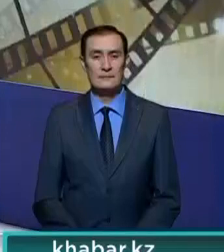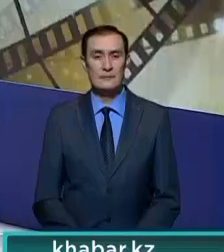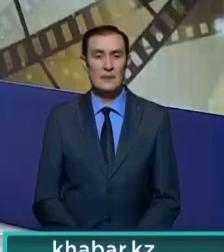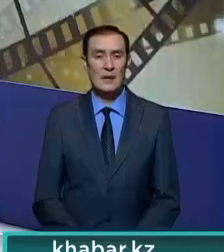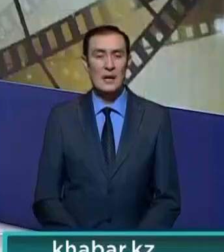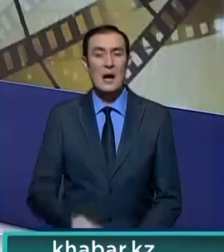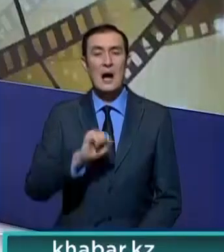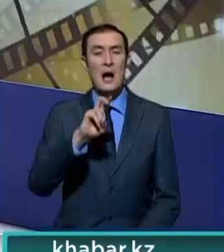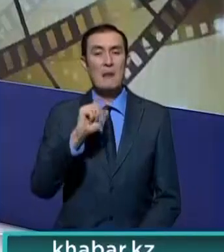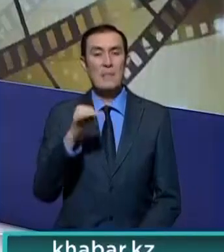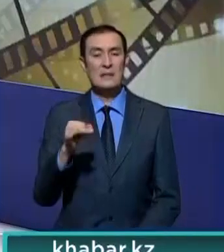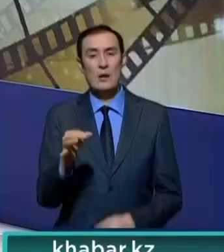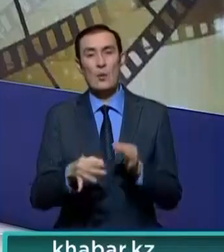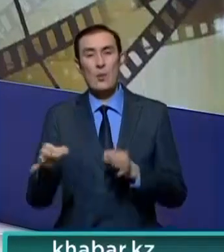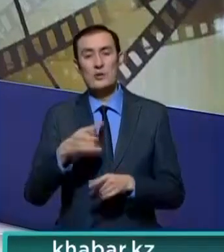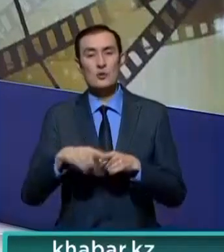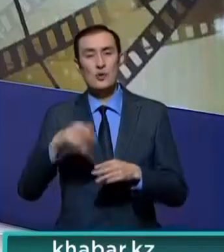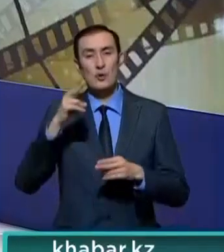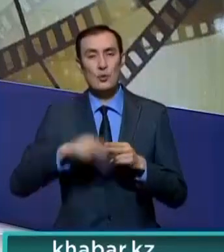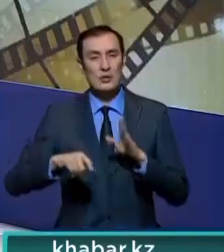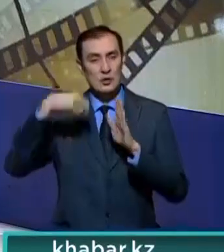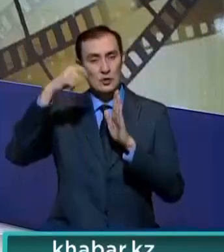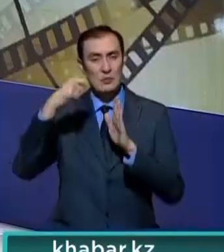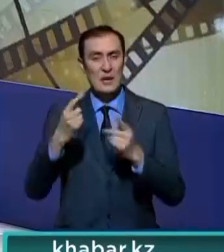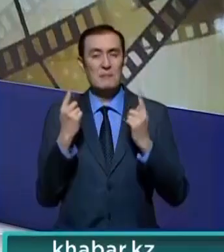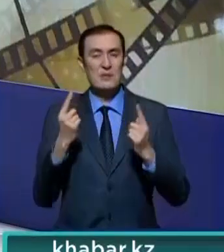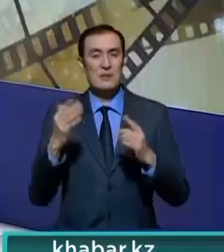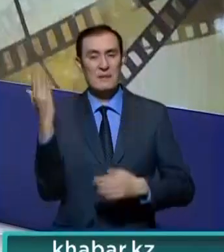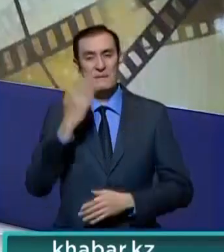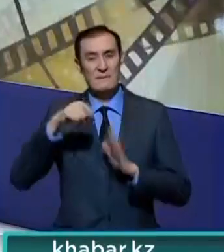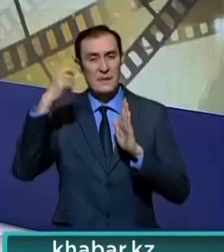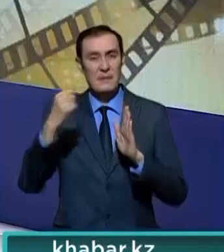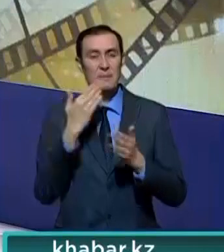В Абайской области близится к завершению съемки эпического фильма